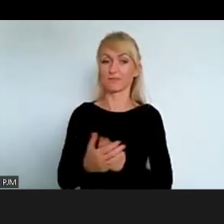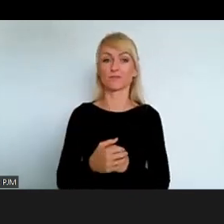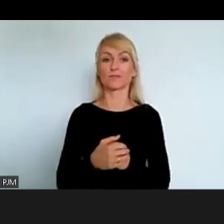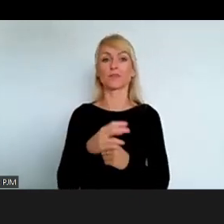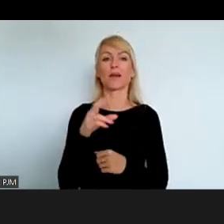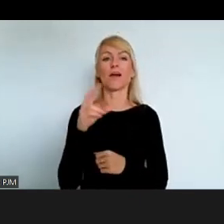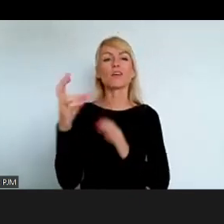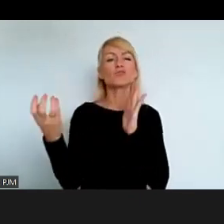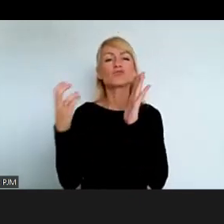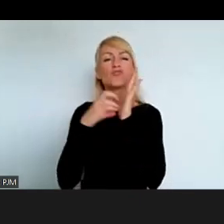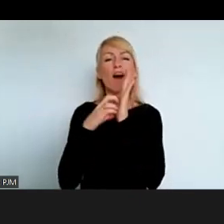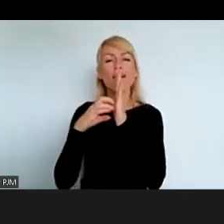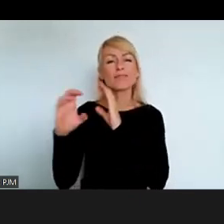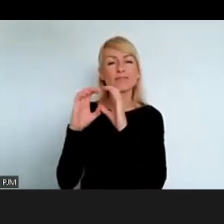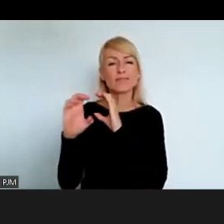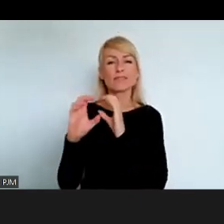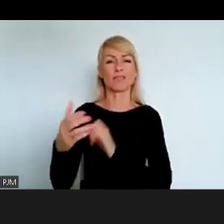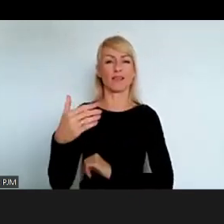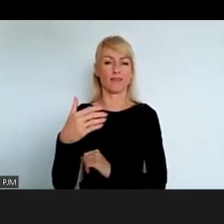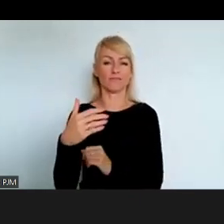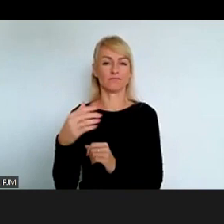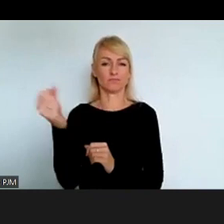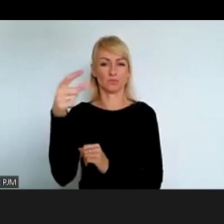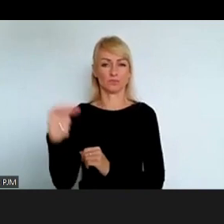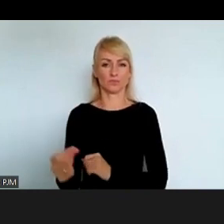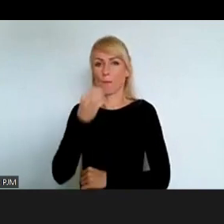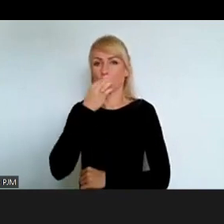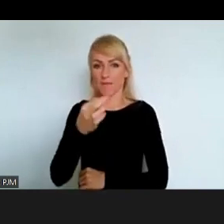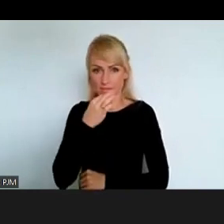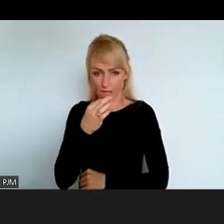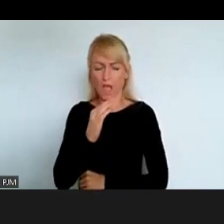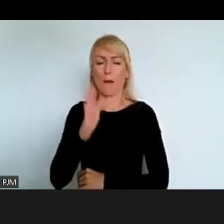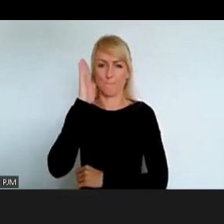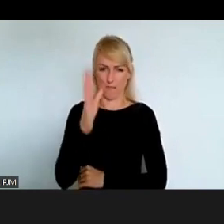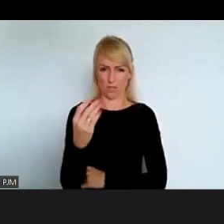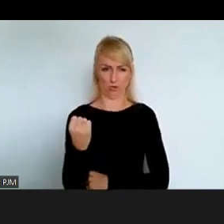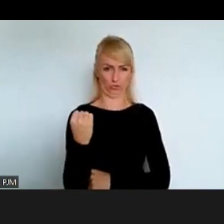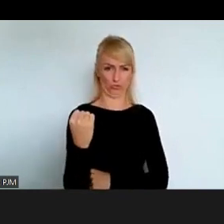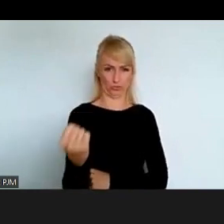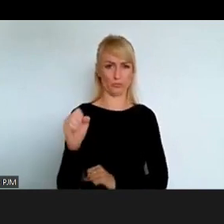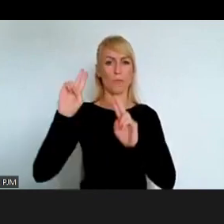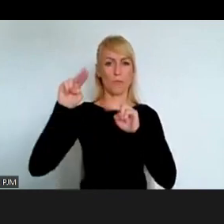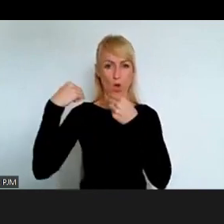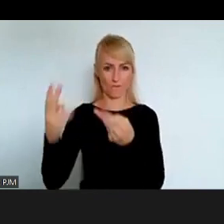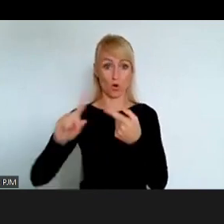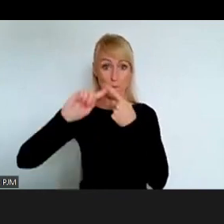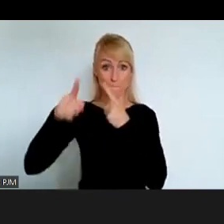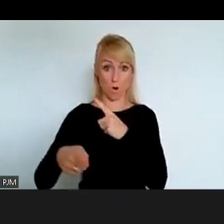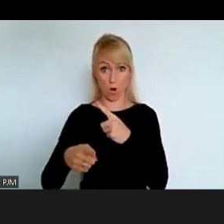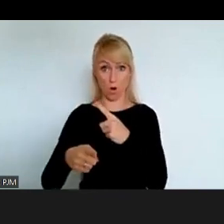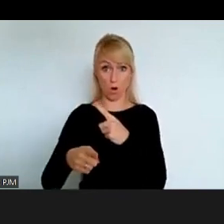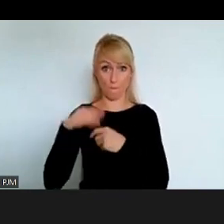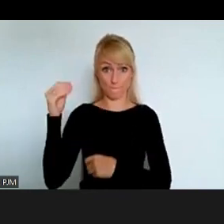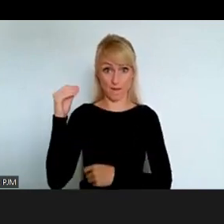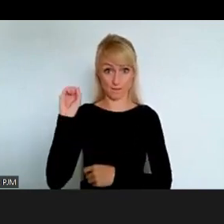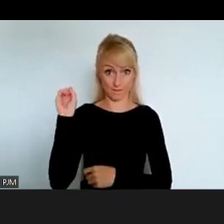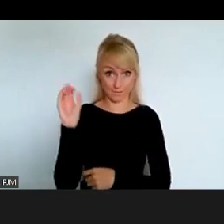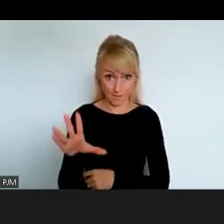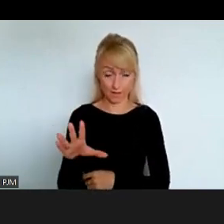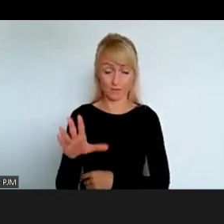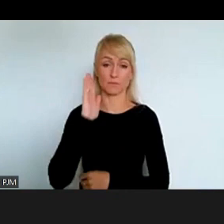pierwsze pytania, natomiast do nich wrócimy już po wszystkich prezentacjach i wówczas udzielimy na nie